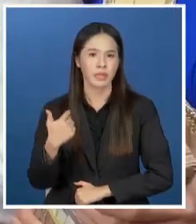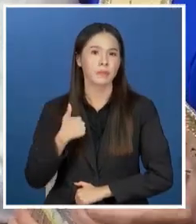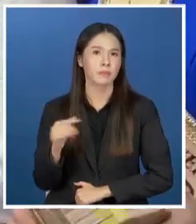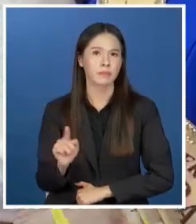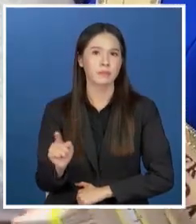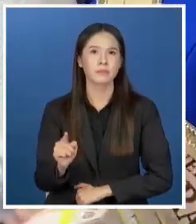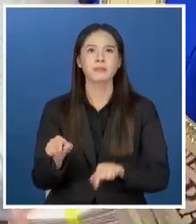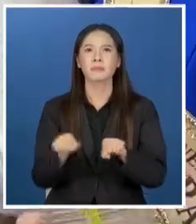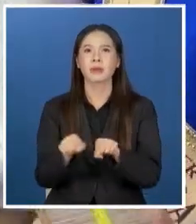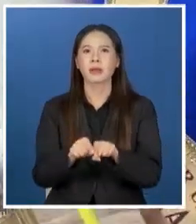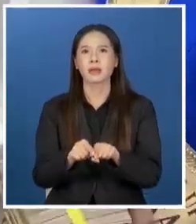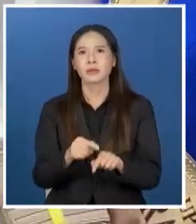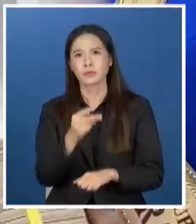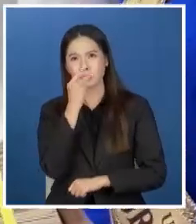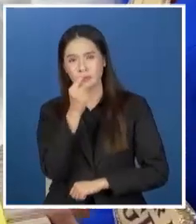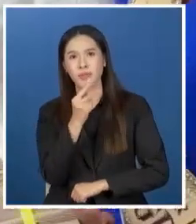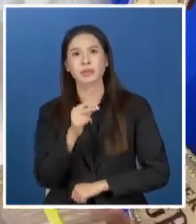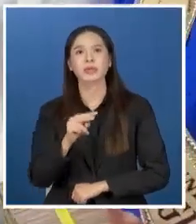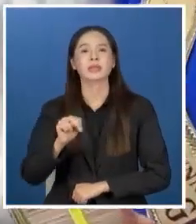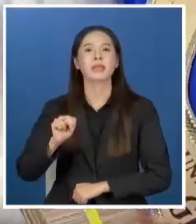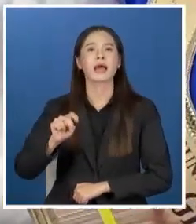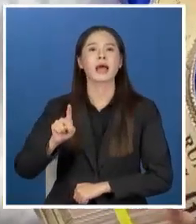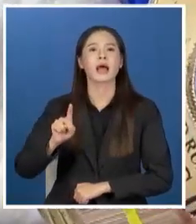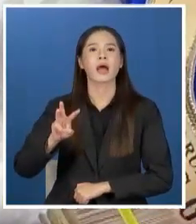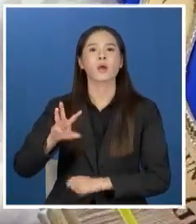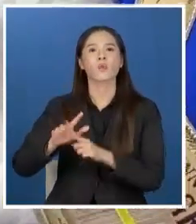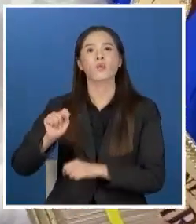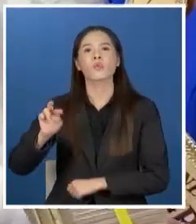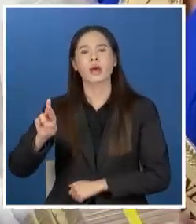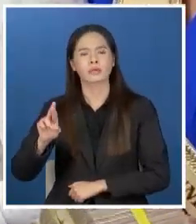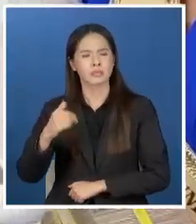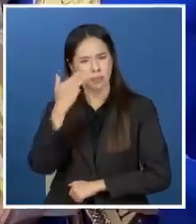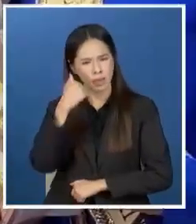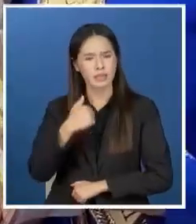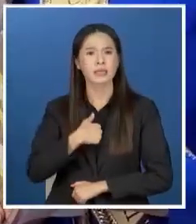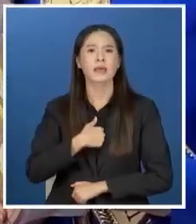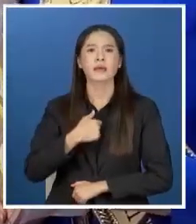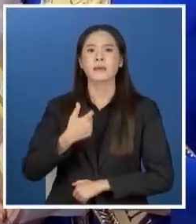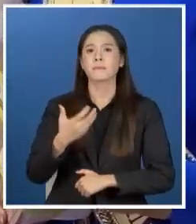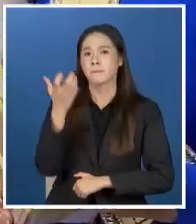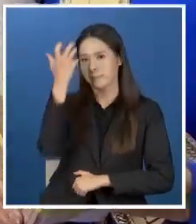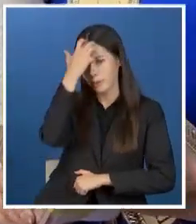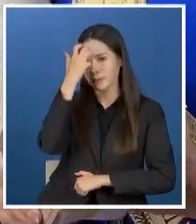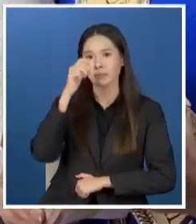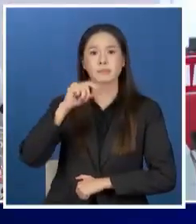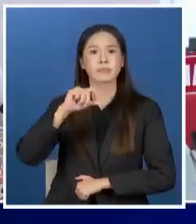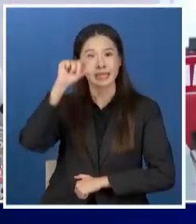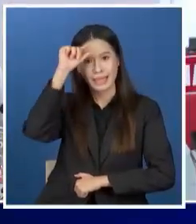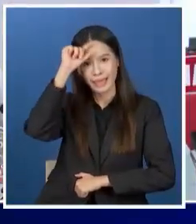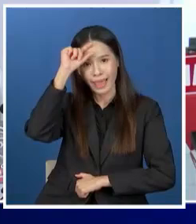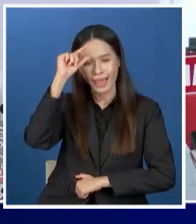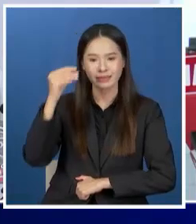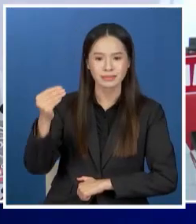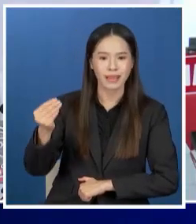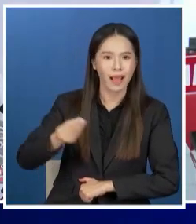าลักษณะมองว่าคุณณวัฒน์อิสระไกรศีลทำไมคุณไม่ส่งมิสแกรนด์มาเป็นเซเลบในการมอบร